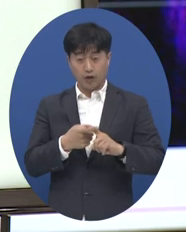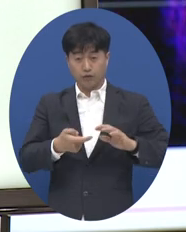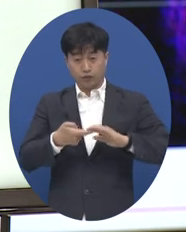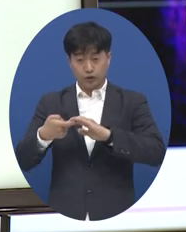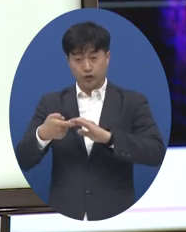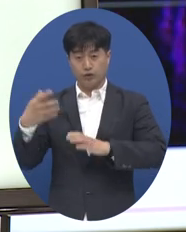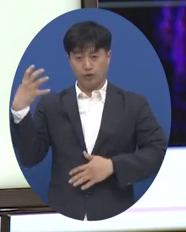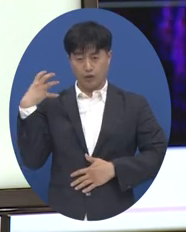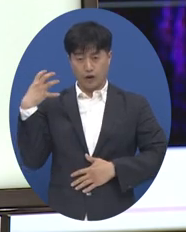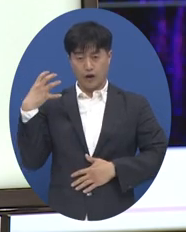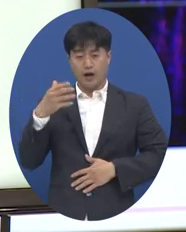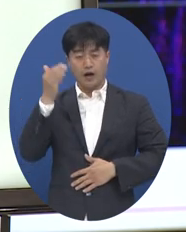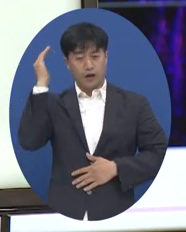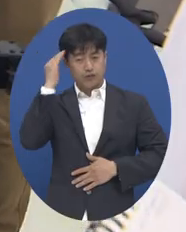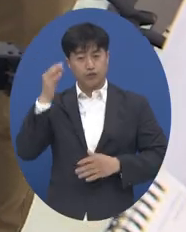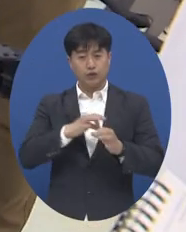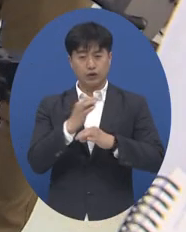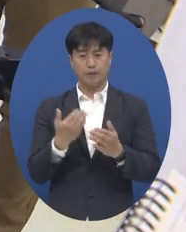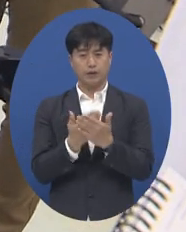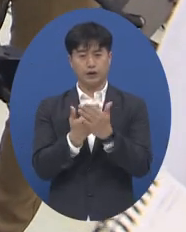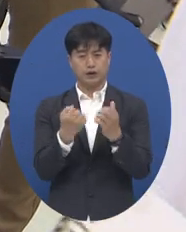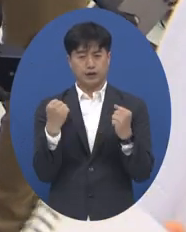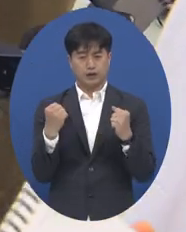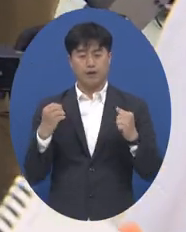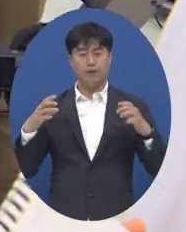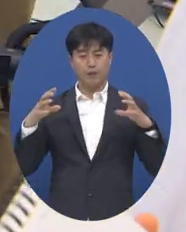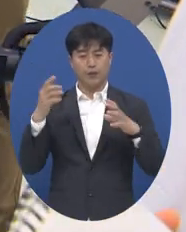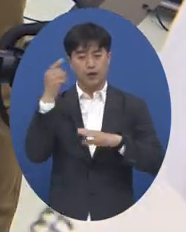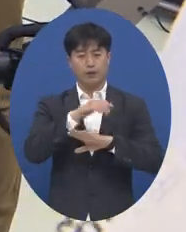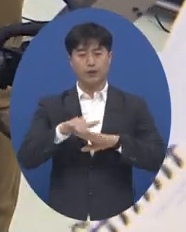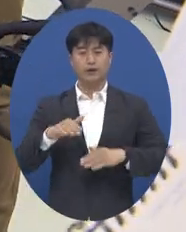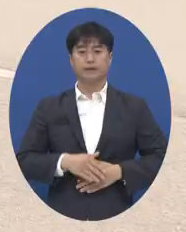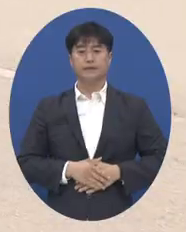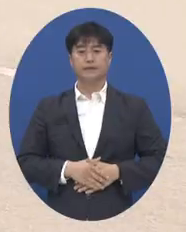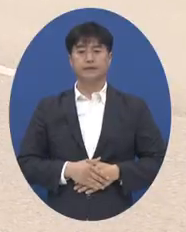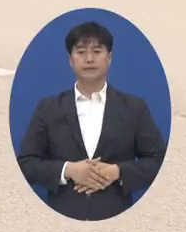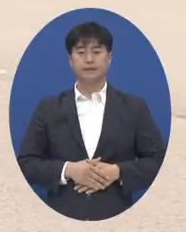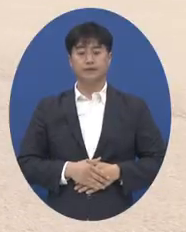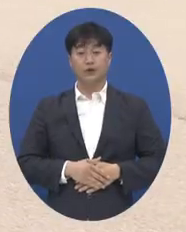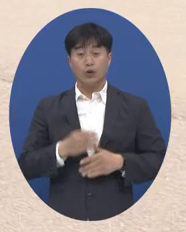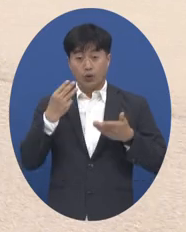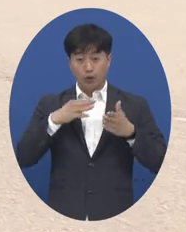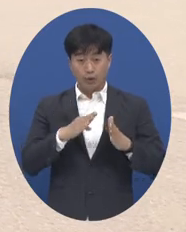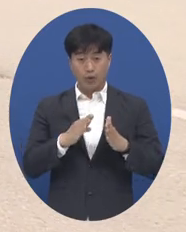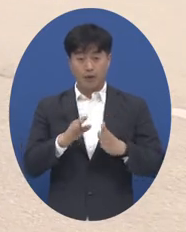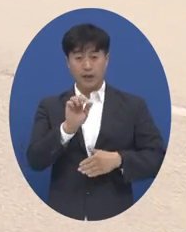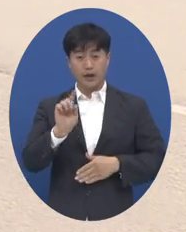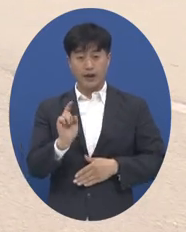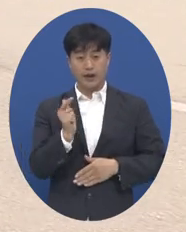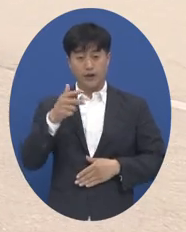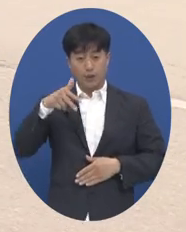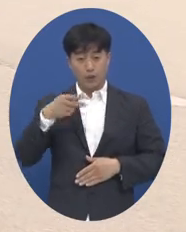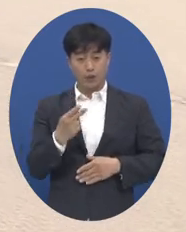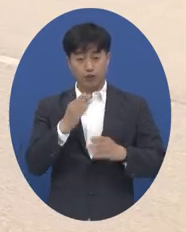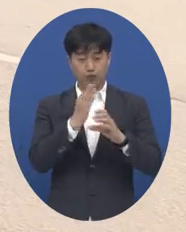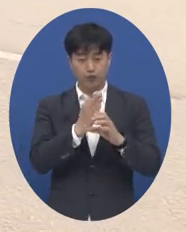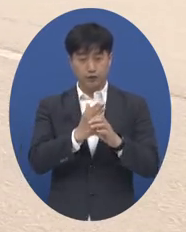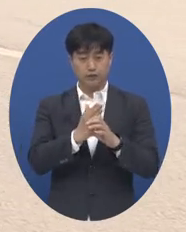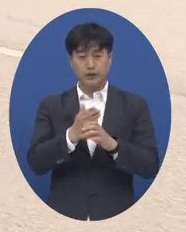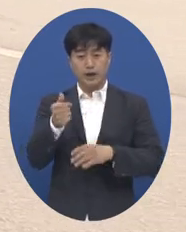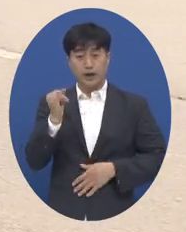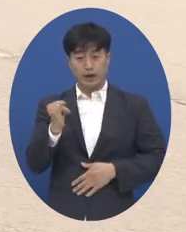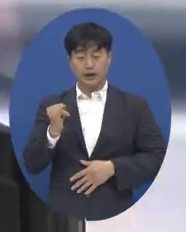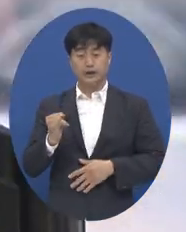역할은 물론 대한민국 경제 발전에도 힘을 싣게 딴 구성입니다 한편 경기도는 판교 테크노벨리 를 중심으로